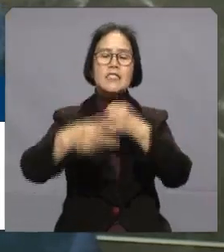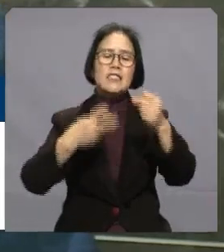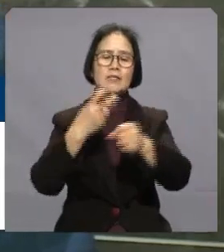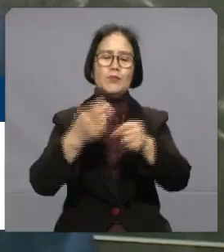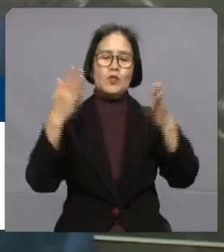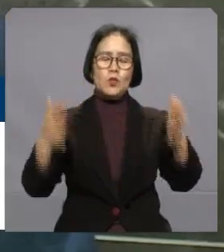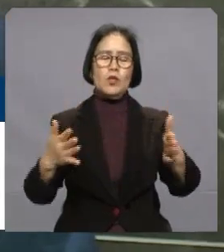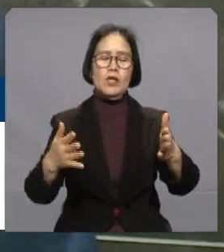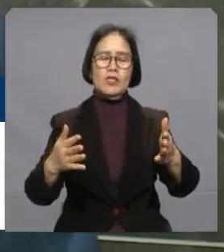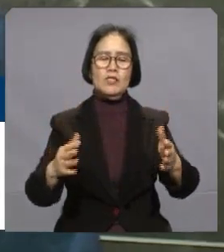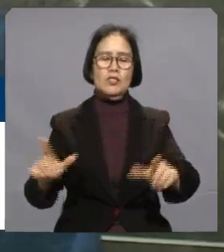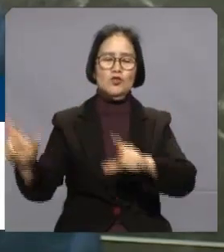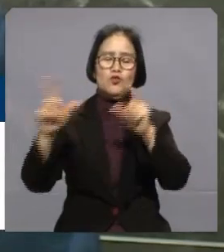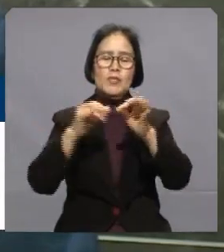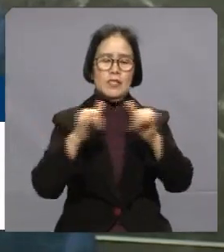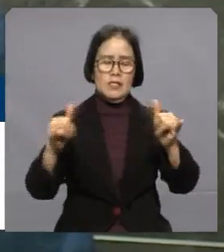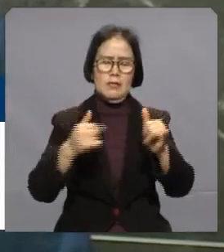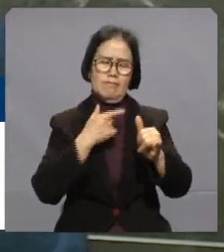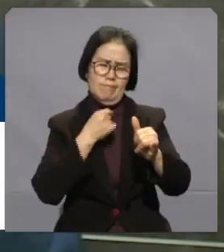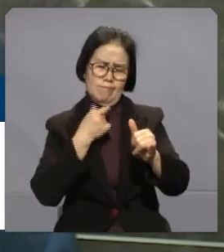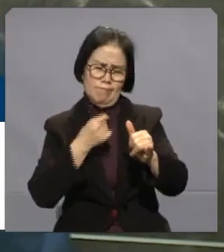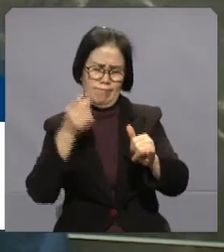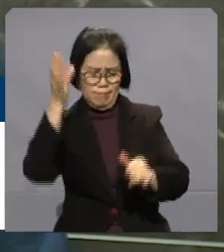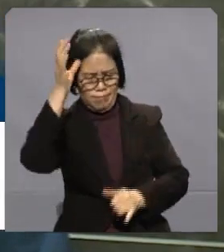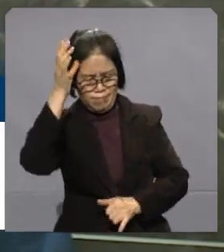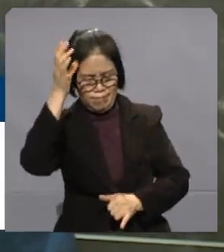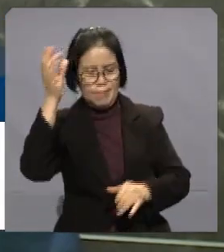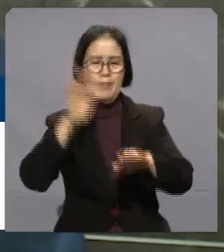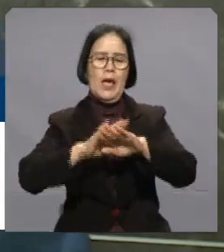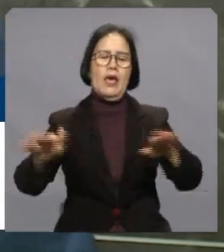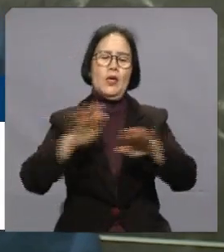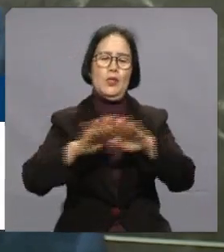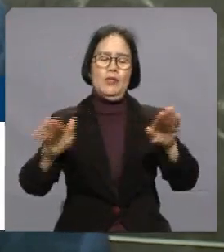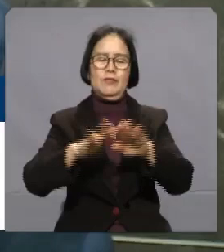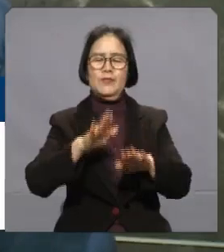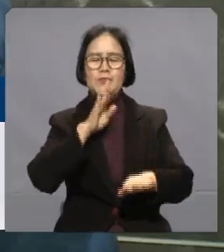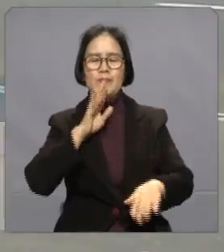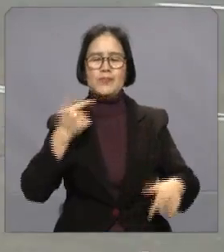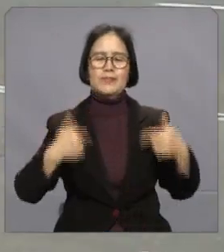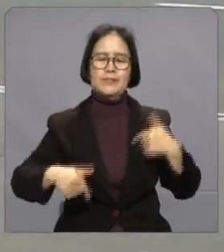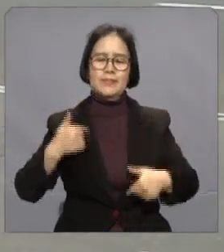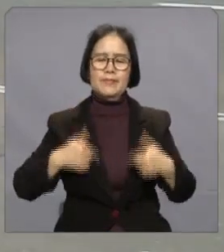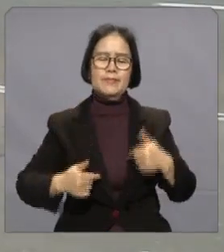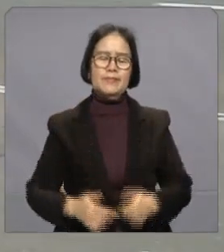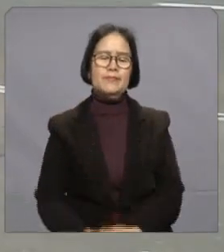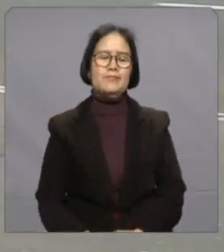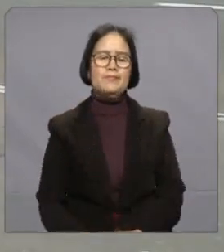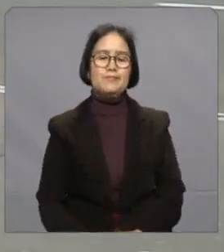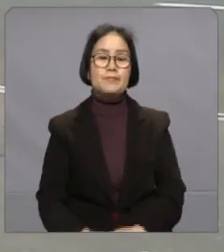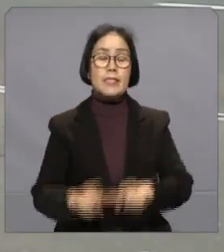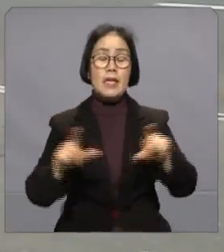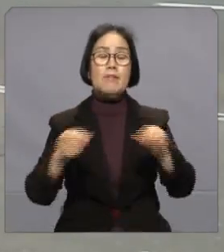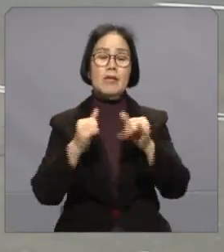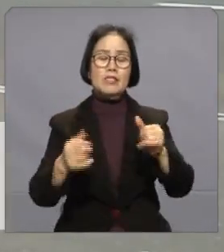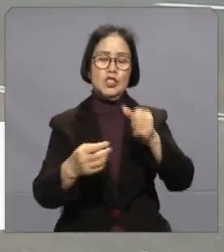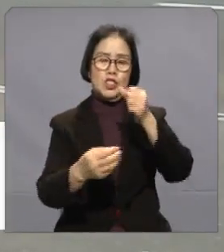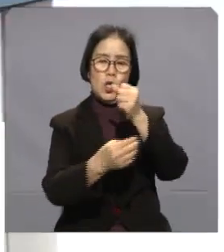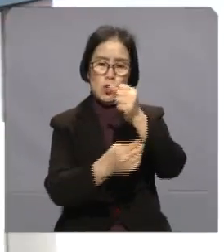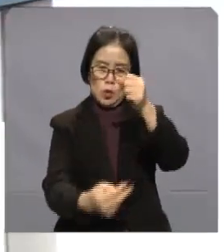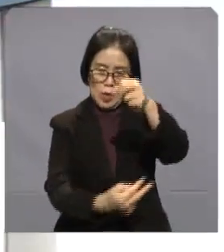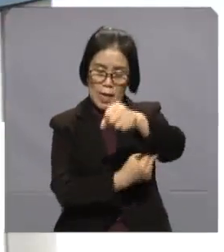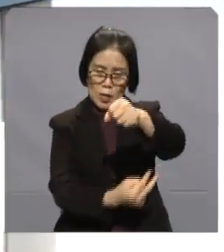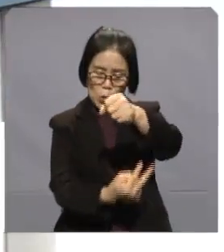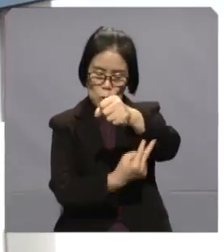우리 주민들이 수원 사업이 해결된 것 같아서 정말 기쁘고요. 일반인도 영종대교와